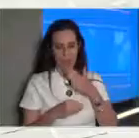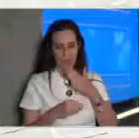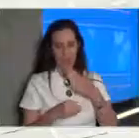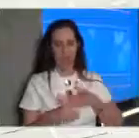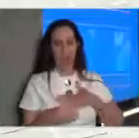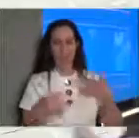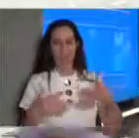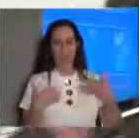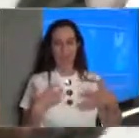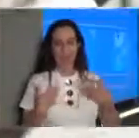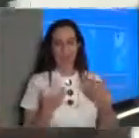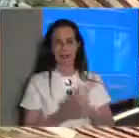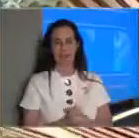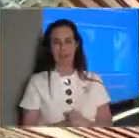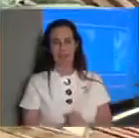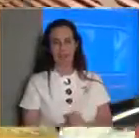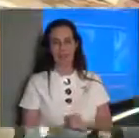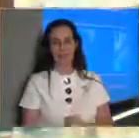חג שמח שיהיה לנו.